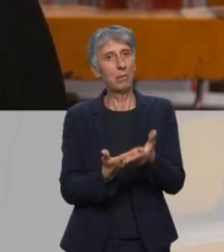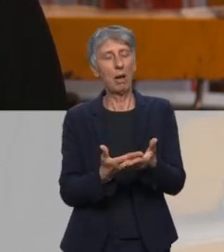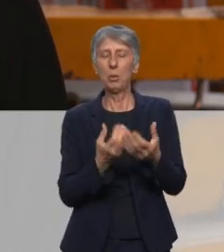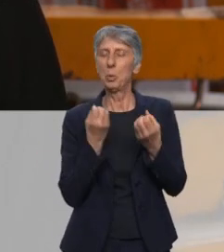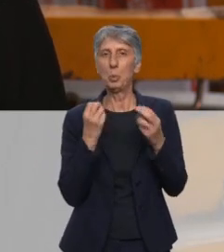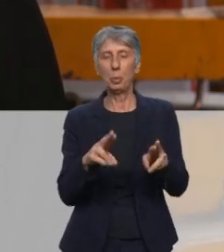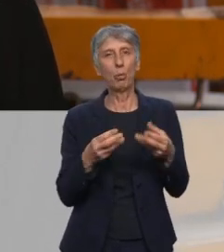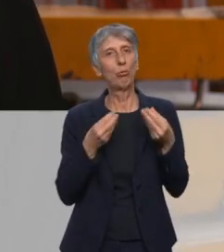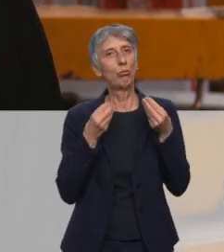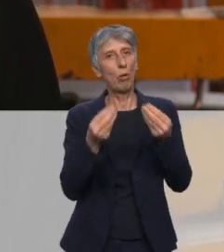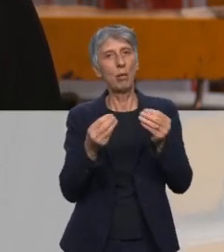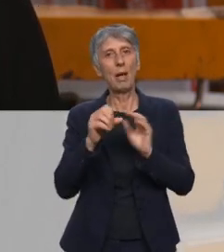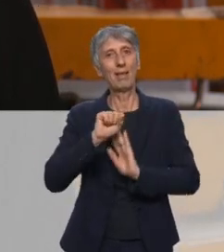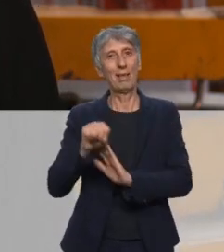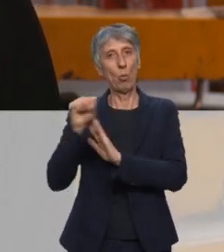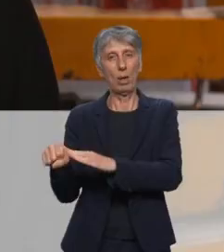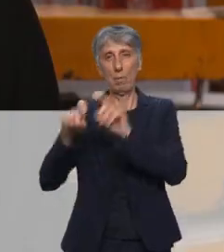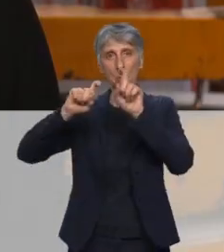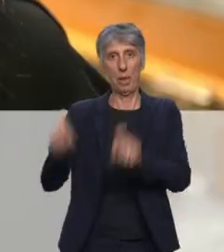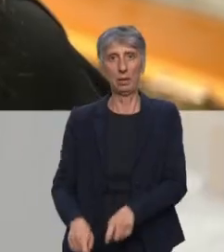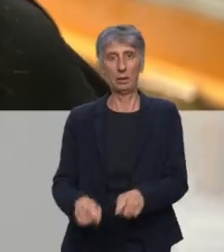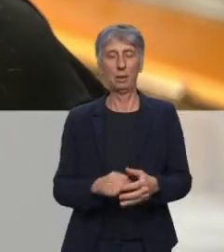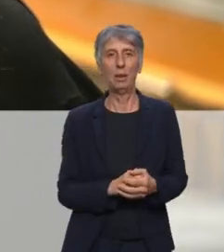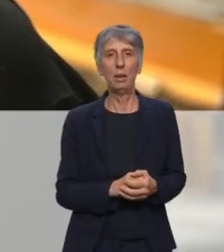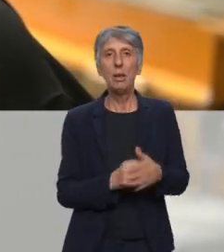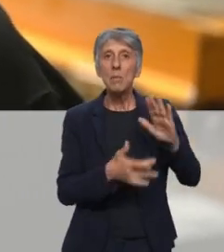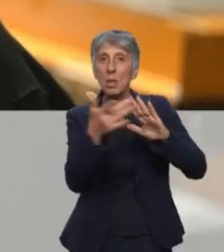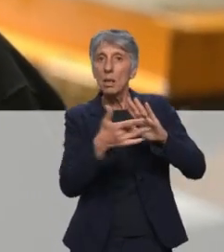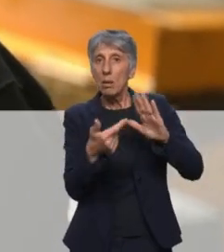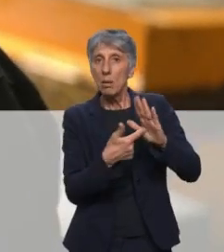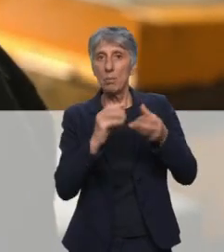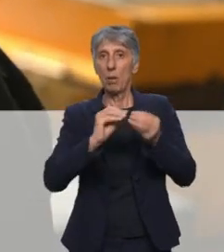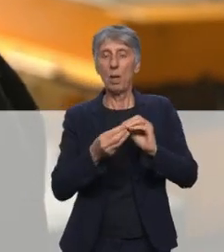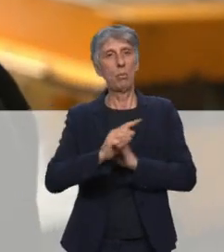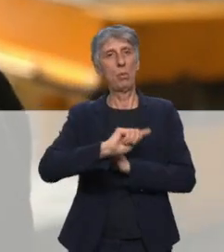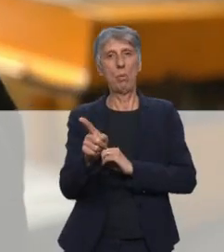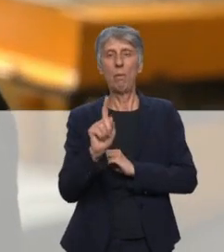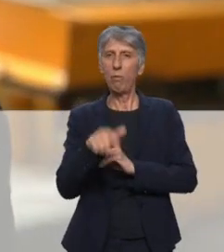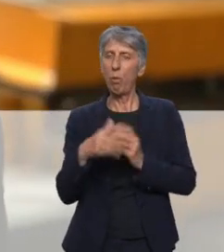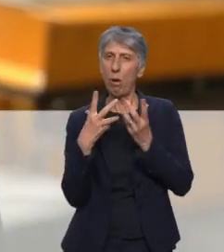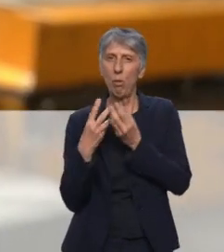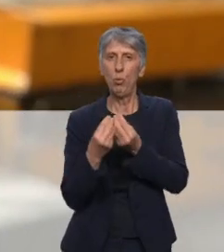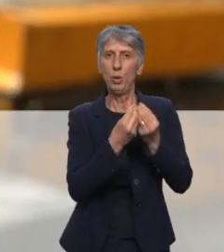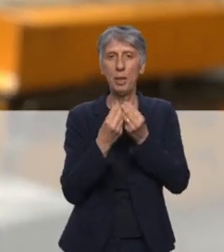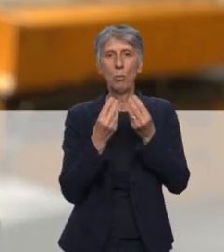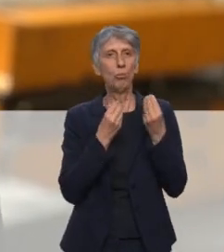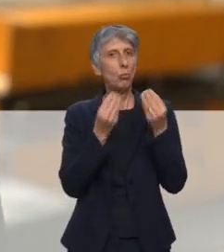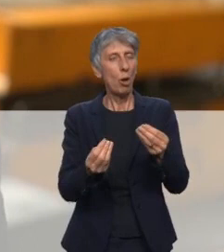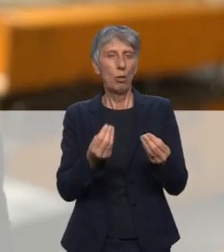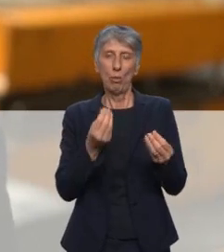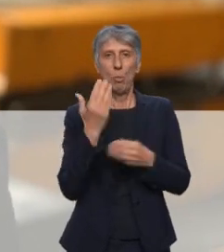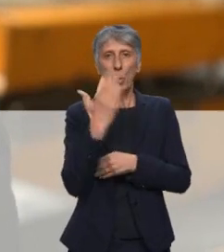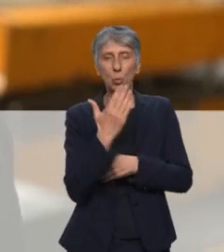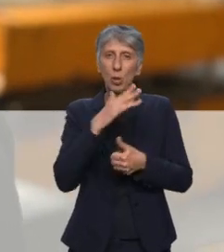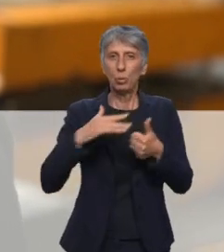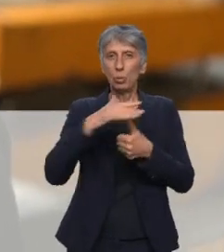œuvre, ferait à coup sûr baisser l'extrême droite. L'immigration ne sont pas un problème. Unissons-nous pour satisfaire